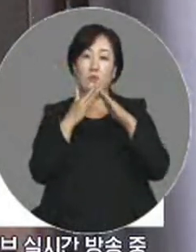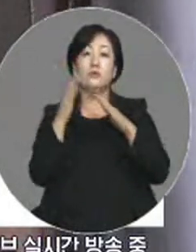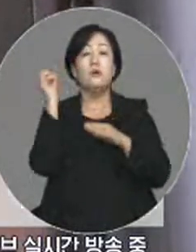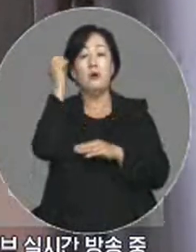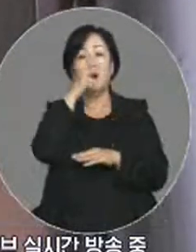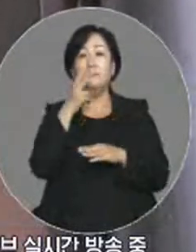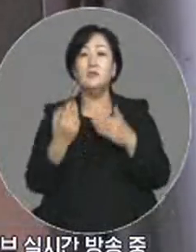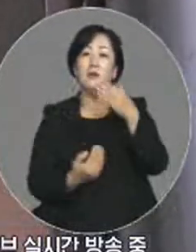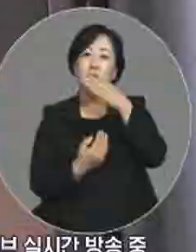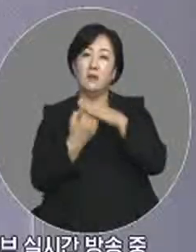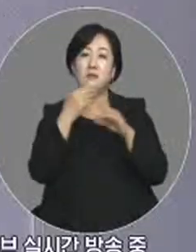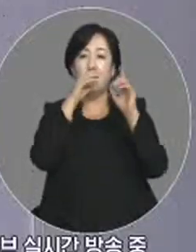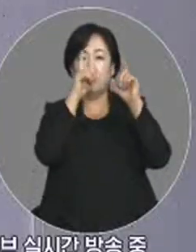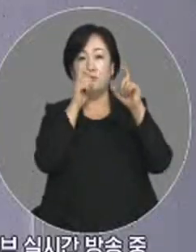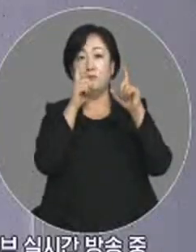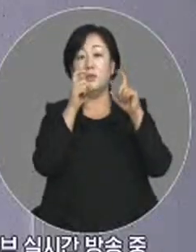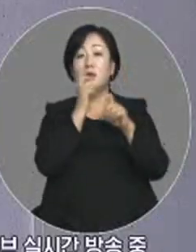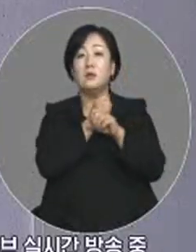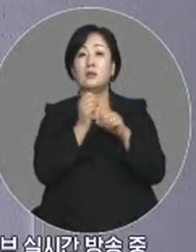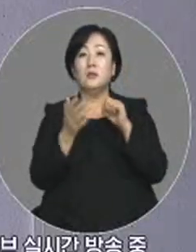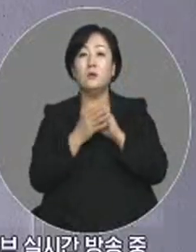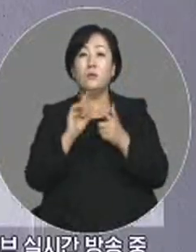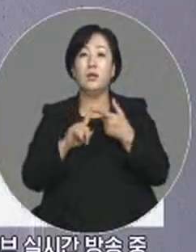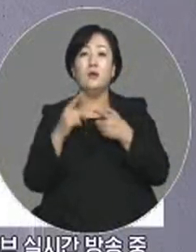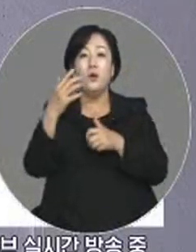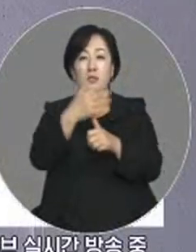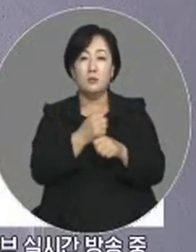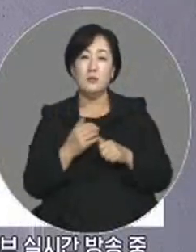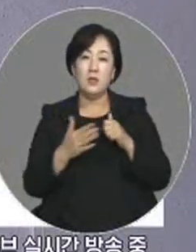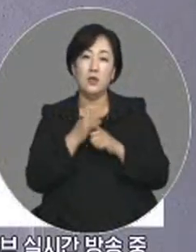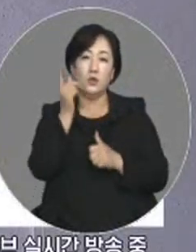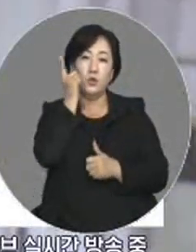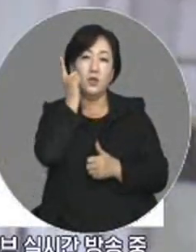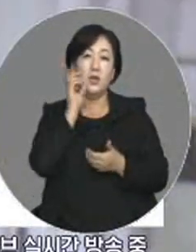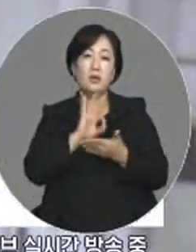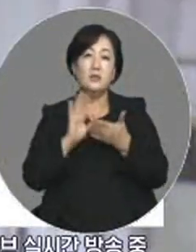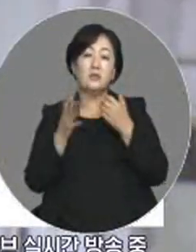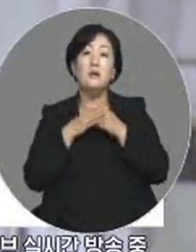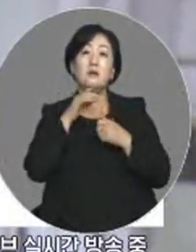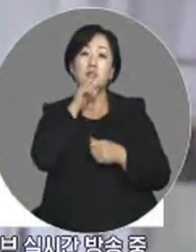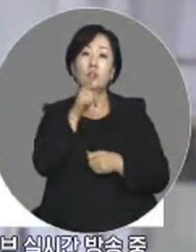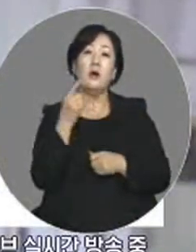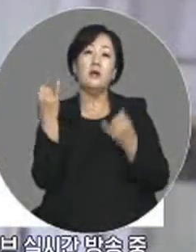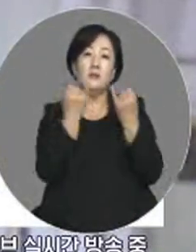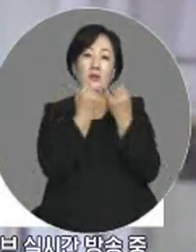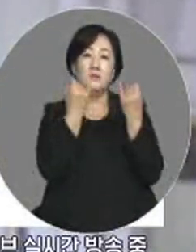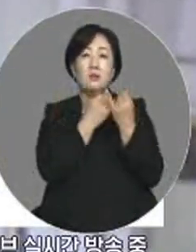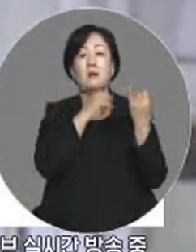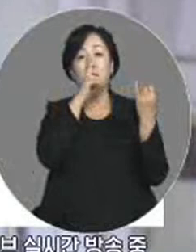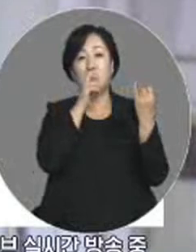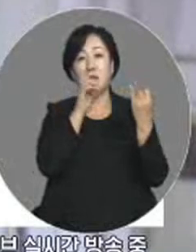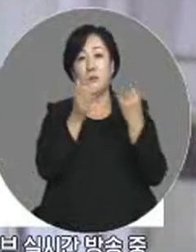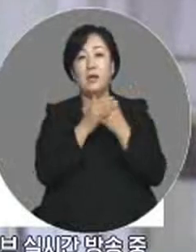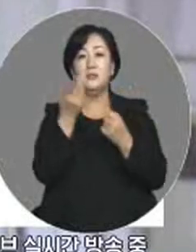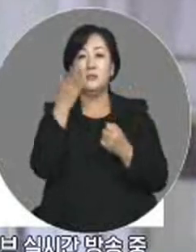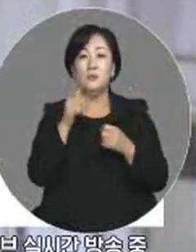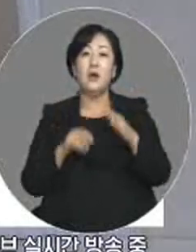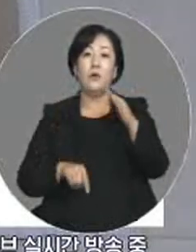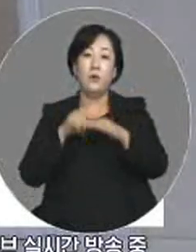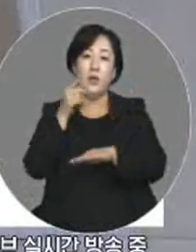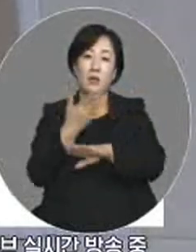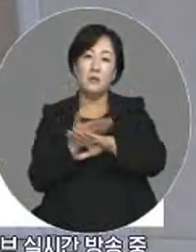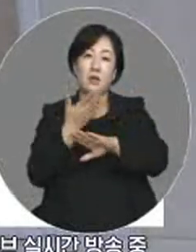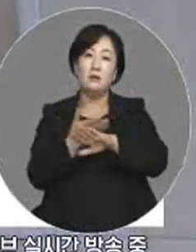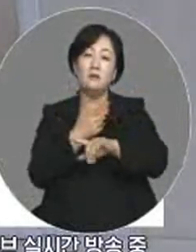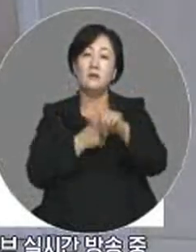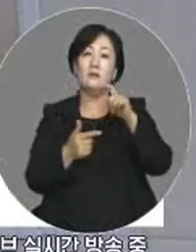일이라고 진술했습니다. 경찰은 압수한 A씨의 휴대전화에서 신고한 여성이 찍힌 영상은 발견했지만 그 외에